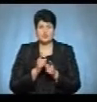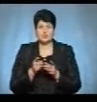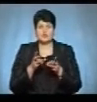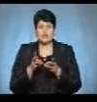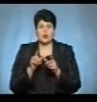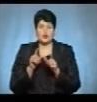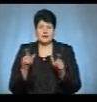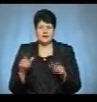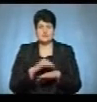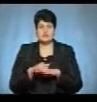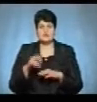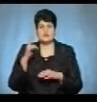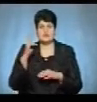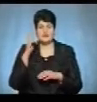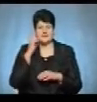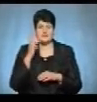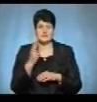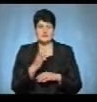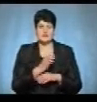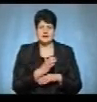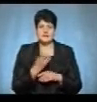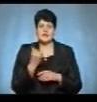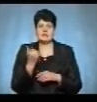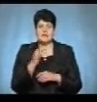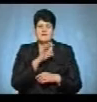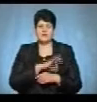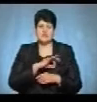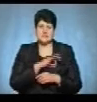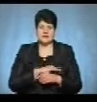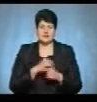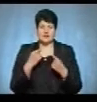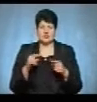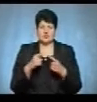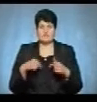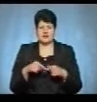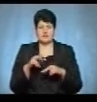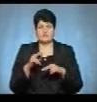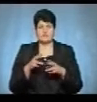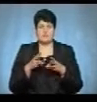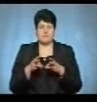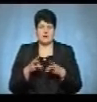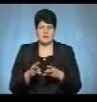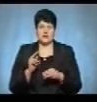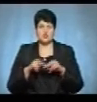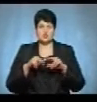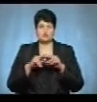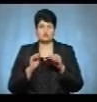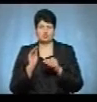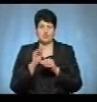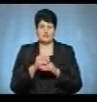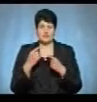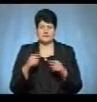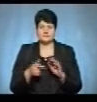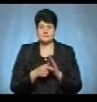по вулиці Київська, 3С» для використання альтернативних видів палива з добудовою виробничого приміщення. Після перерви суддя